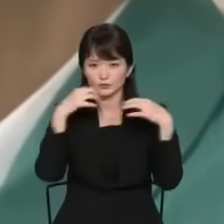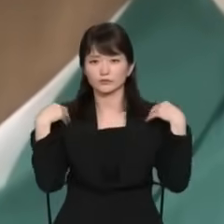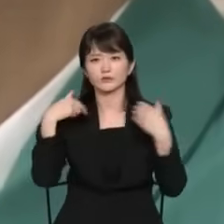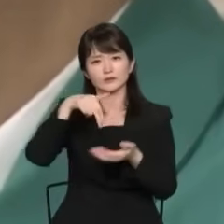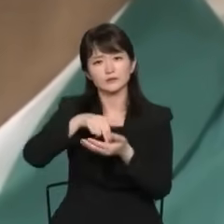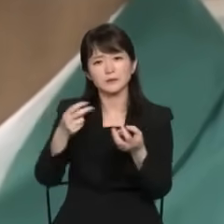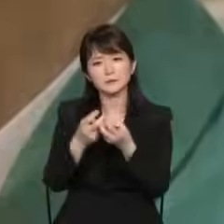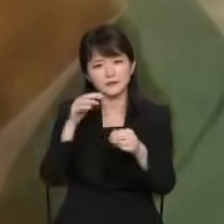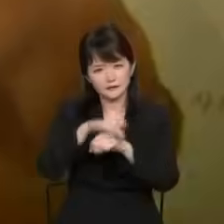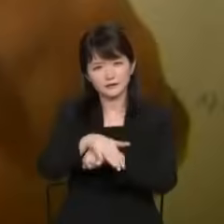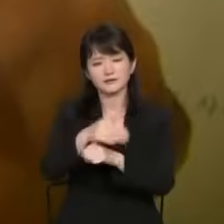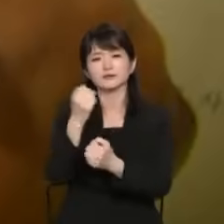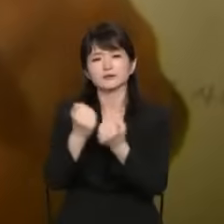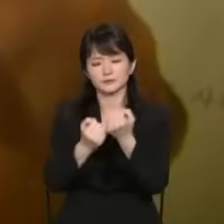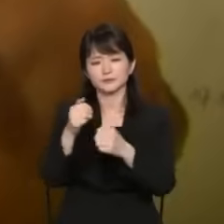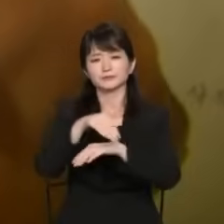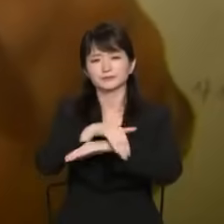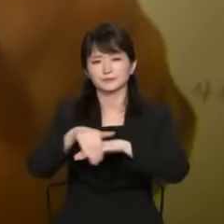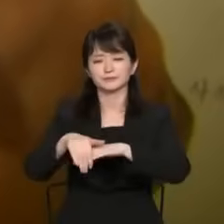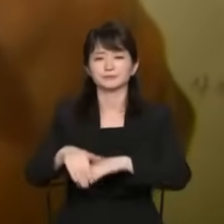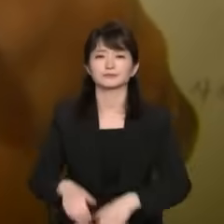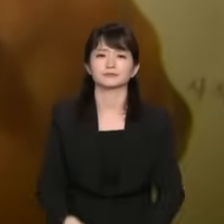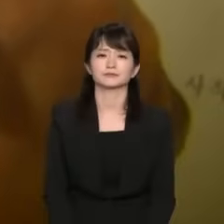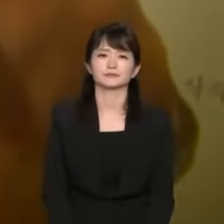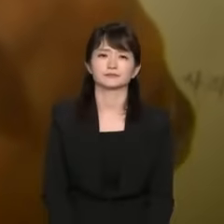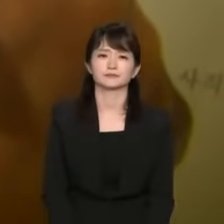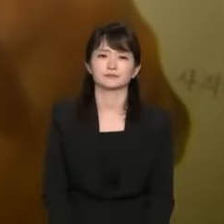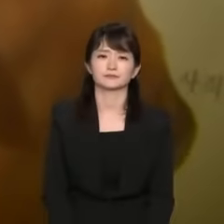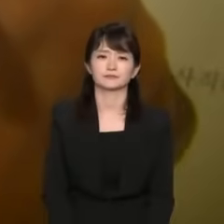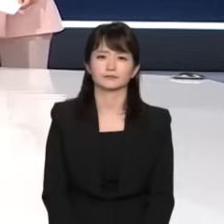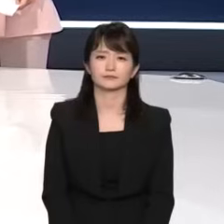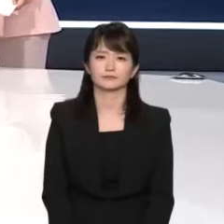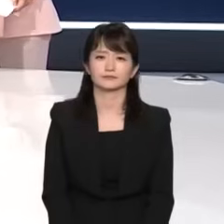설명할 것으로 보입니다. JTBC 이예원입니다.